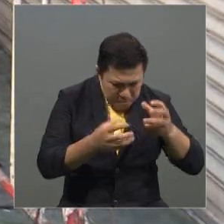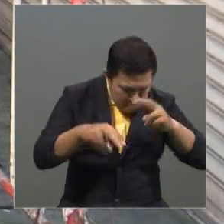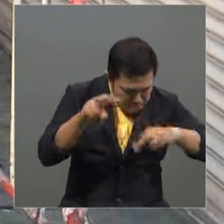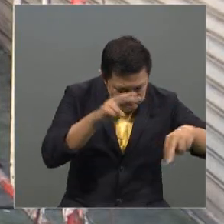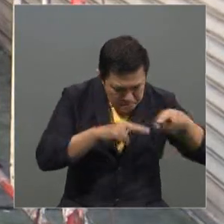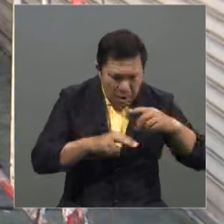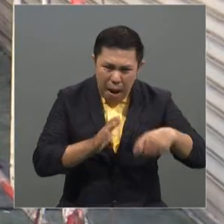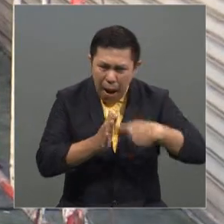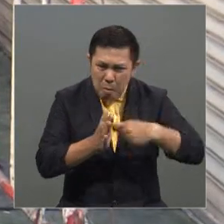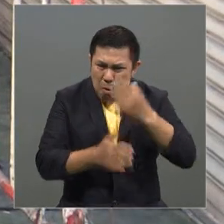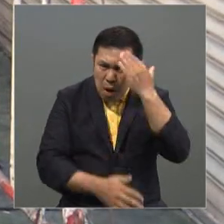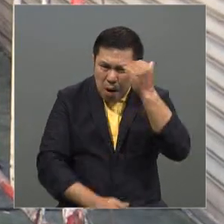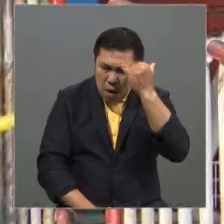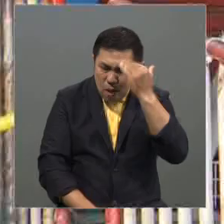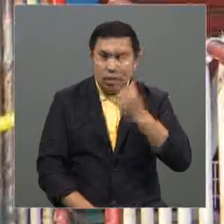ตุที่แท้จริงค่ะ